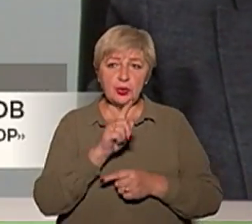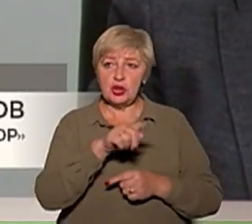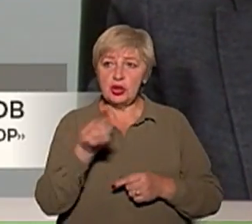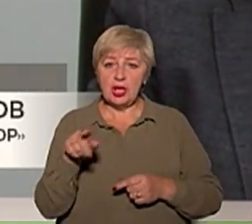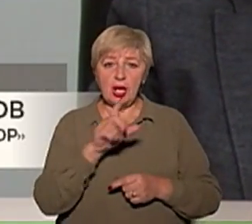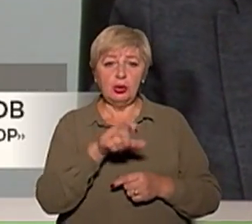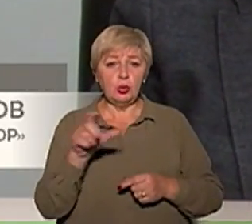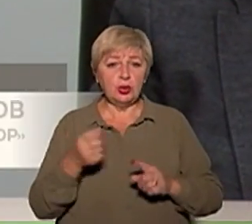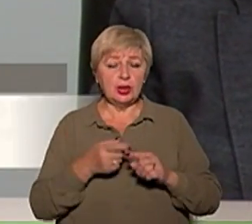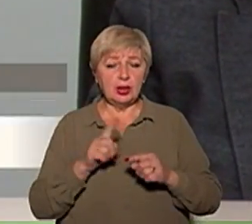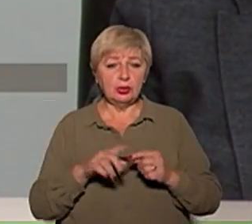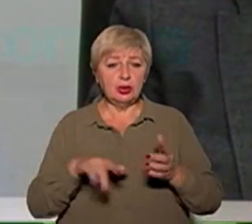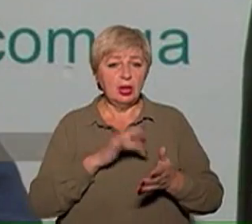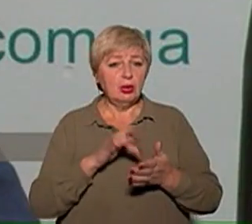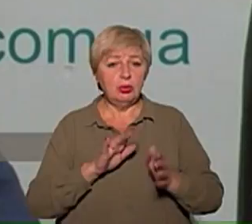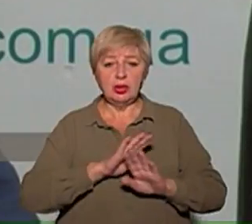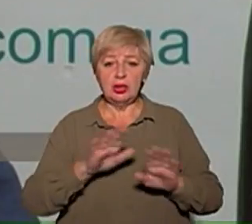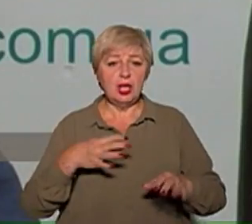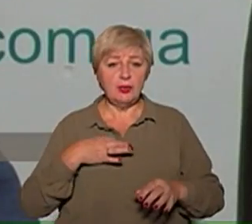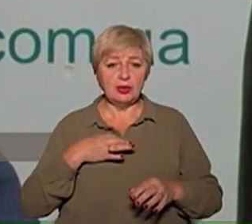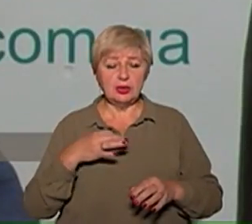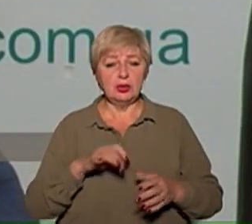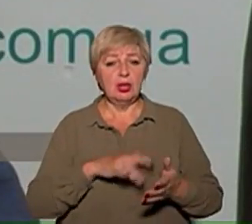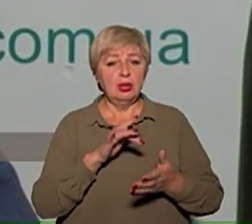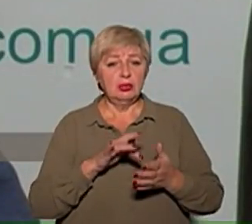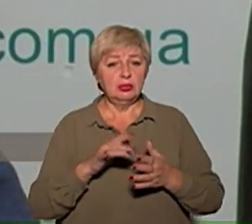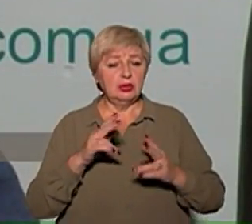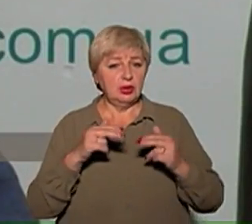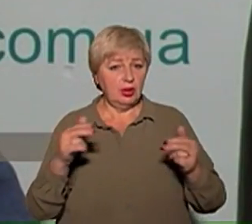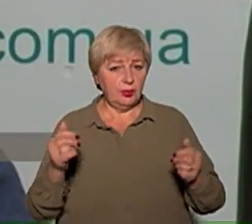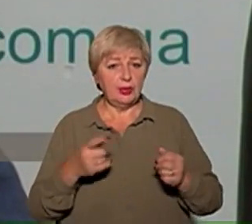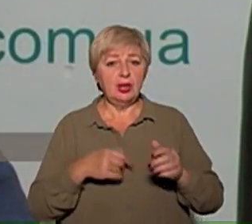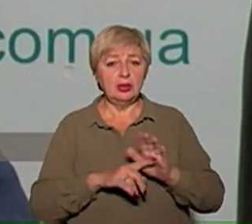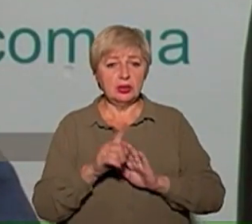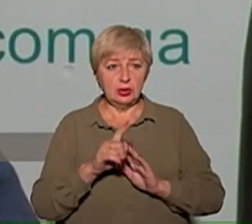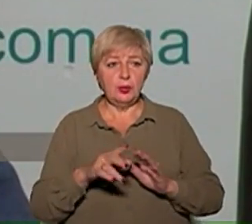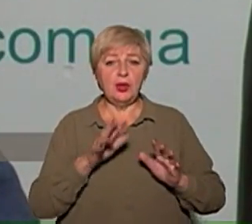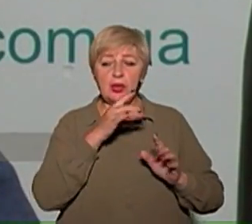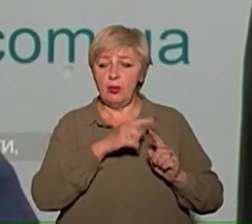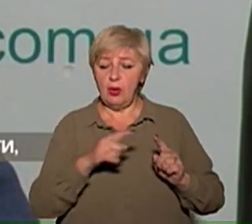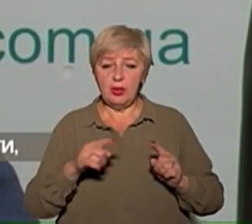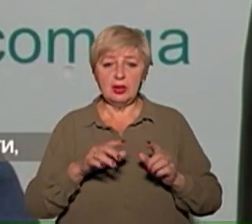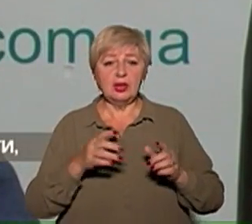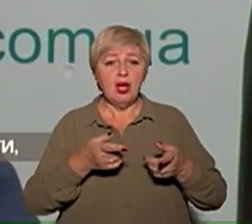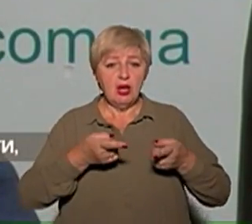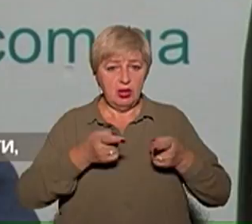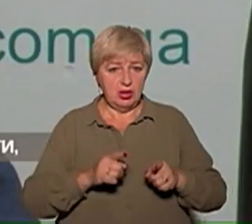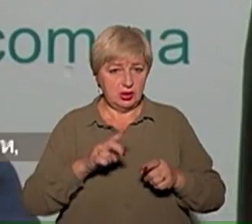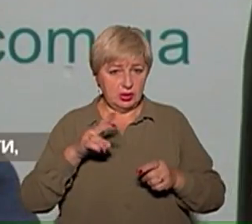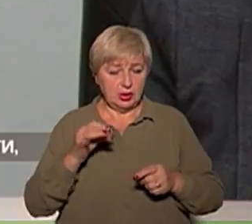которым город не безразличен. Для Дніпра, я думаю, наступил момент истины, когда придется